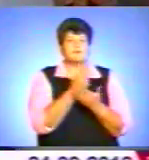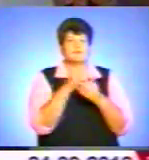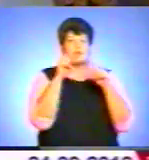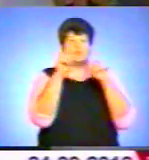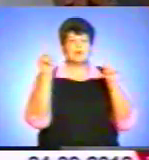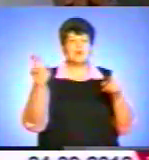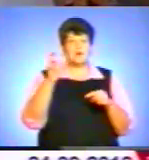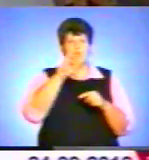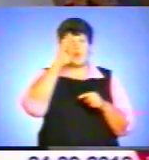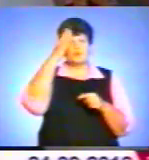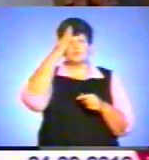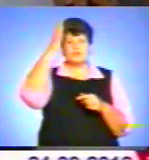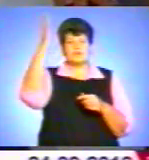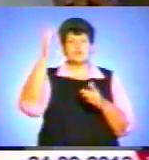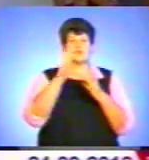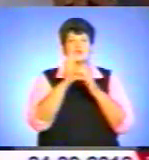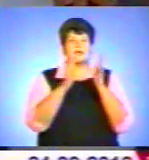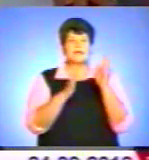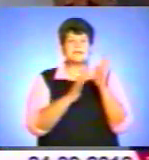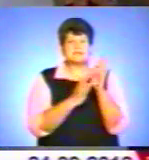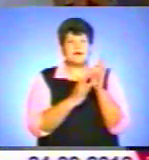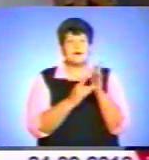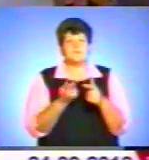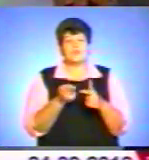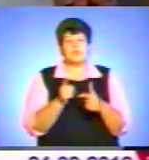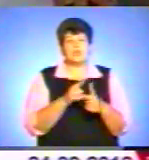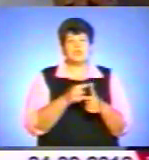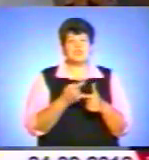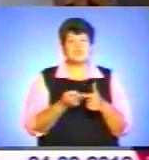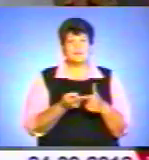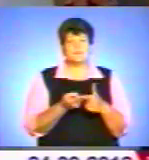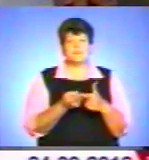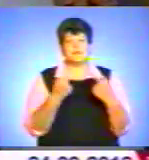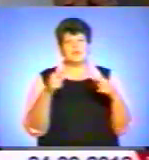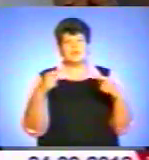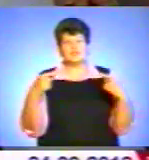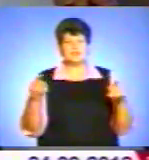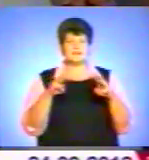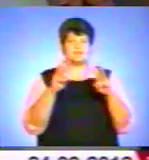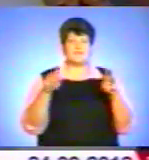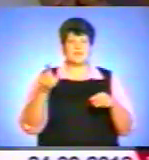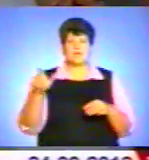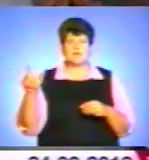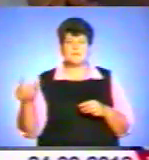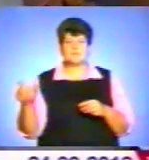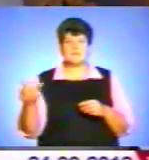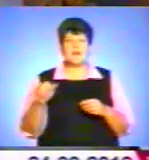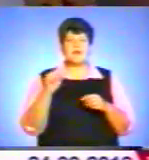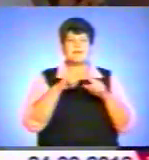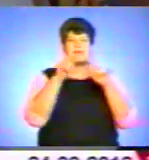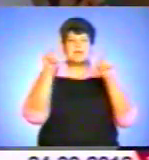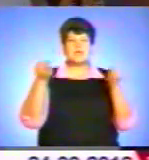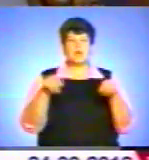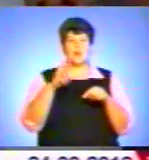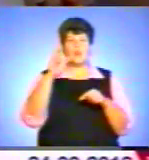Господа нашого Ісуса Христа чи тих чи інших святих. А ікона –